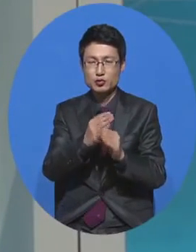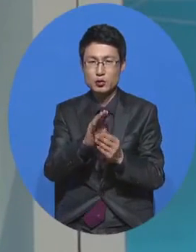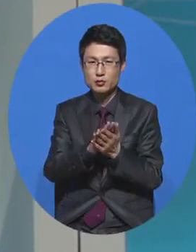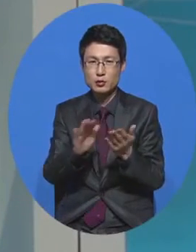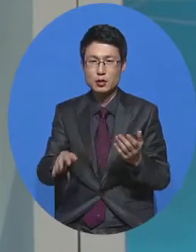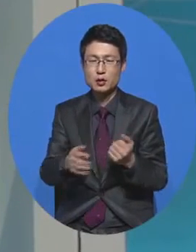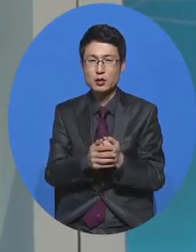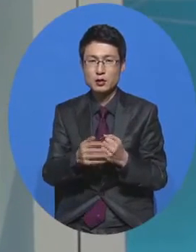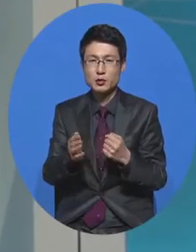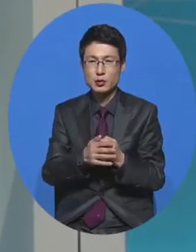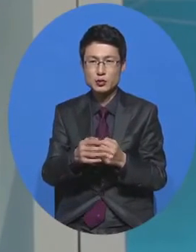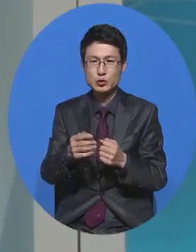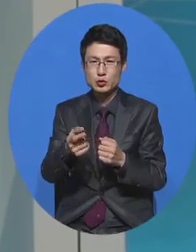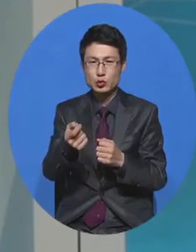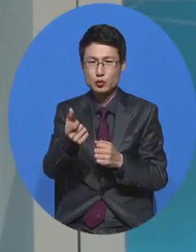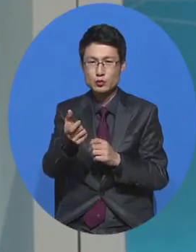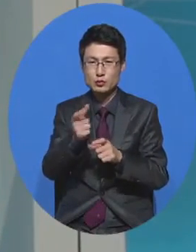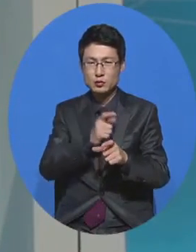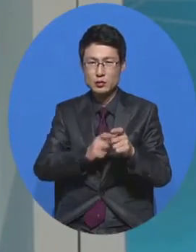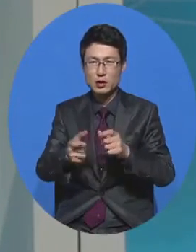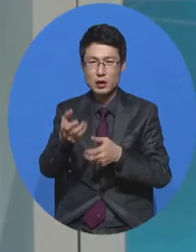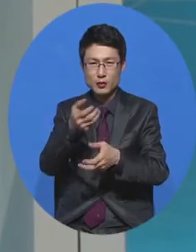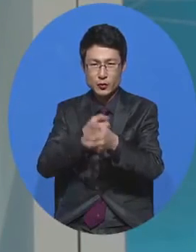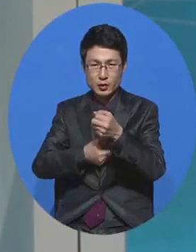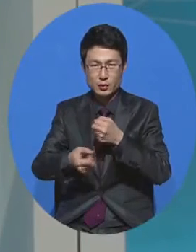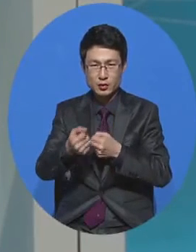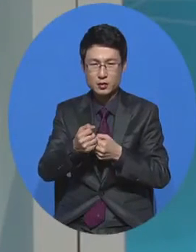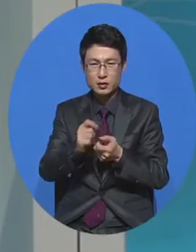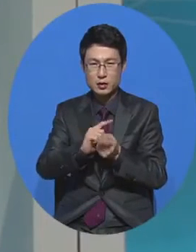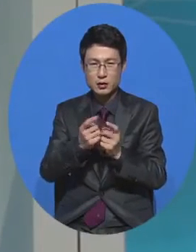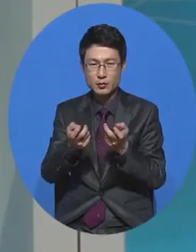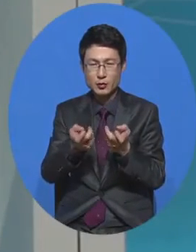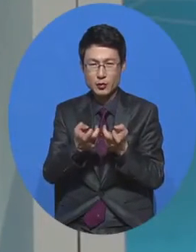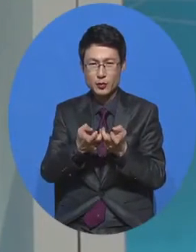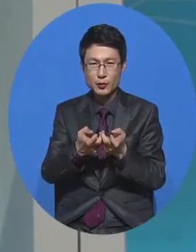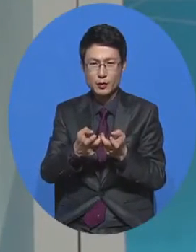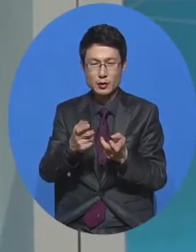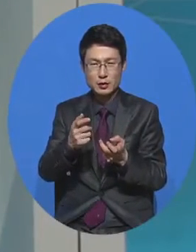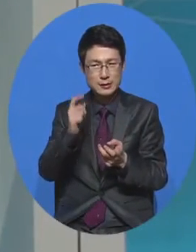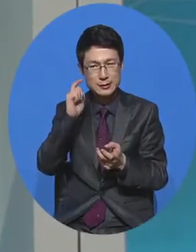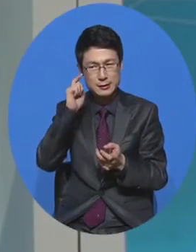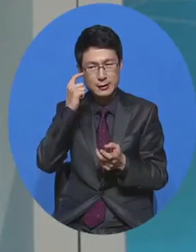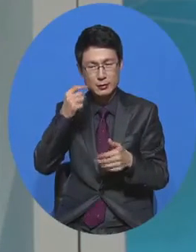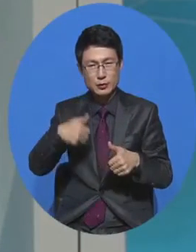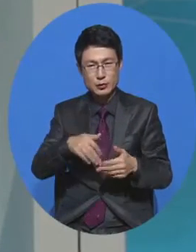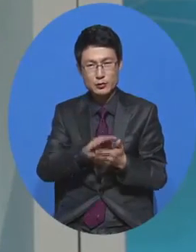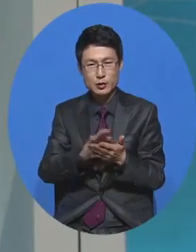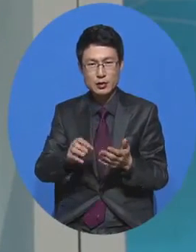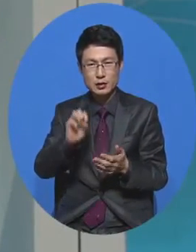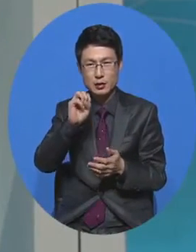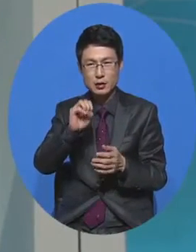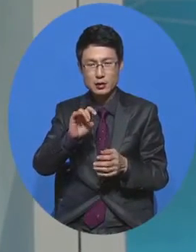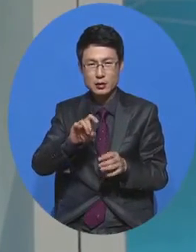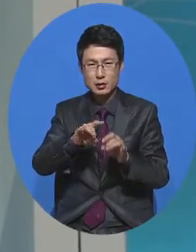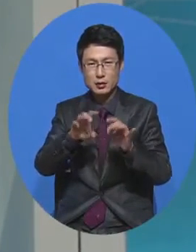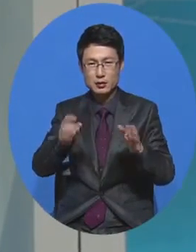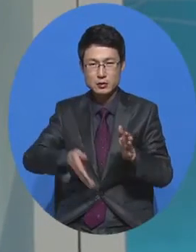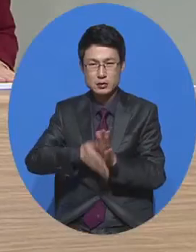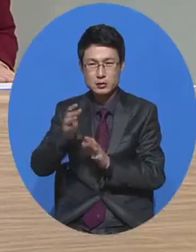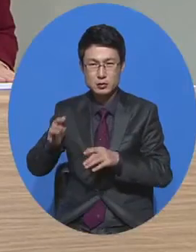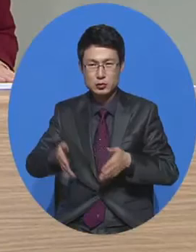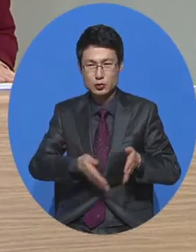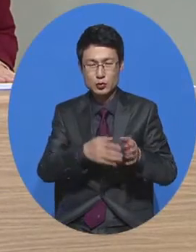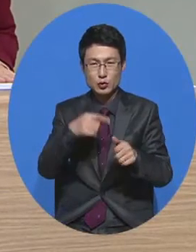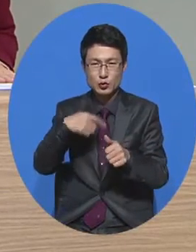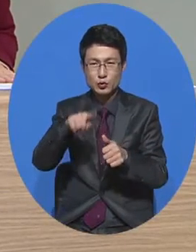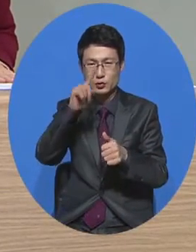앞당겨서 라도 대체할 수 있는 방안을 강구하는 게 좋을 거 같구요 뭐 각 시 도 교육청 별로 역사